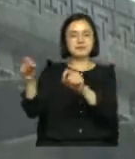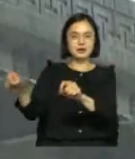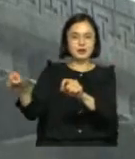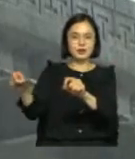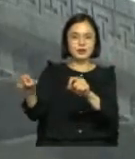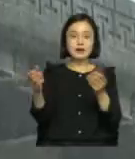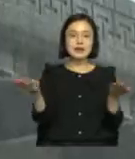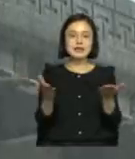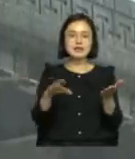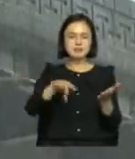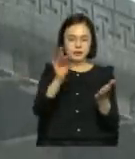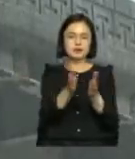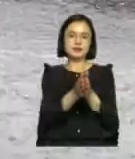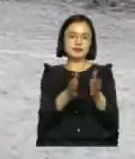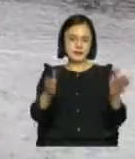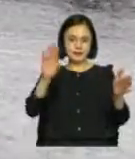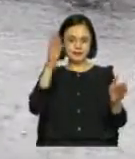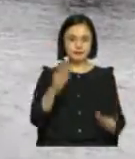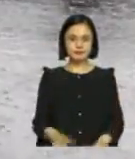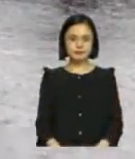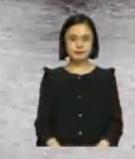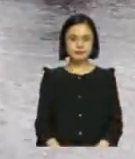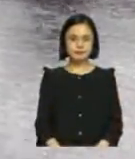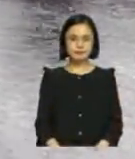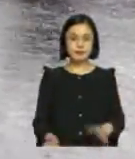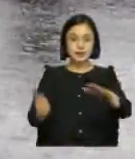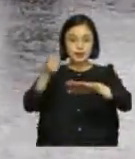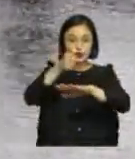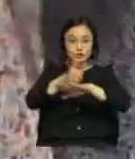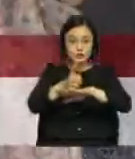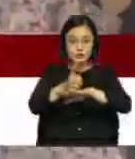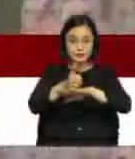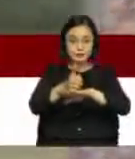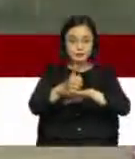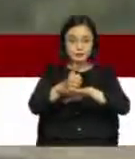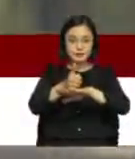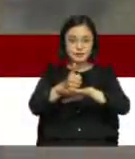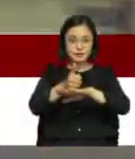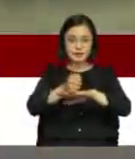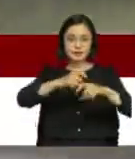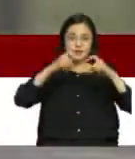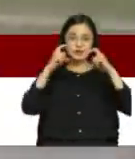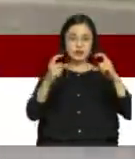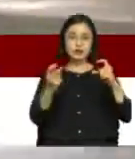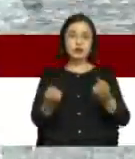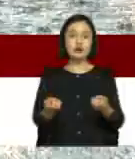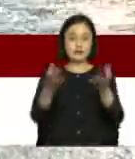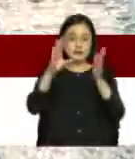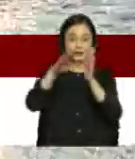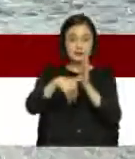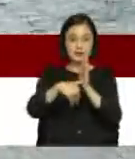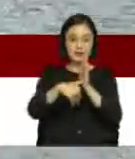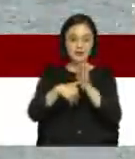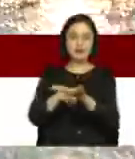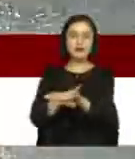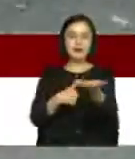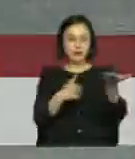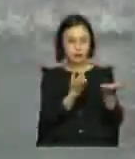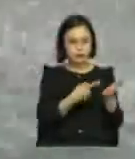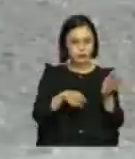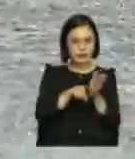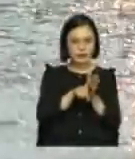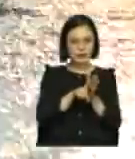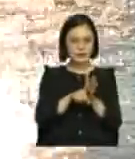태풍 뿌라삐룬의 북상으로 대체된 취임 선서식에서 박 구청장은 국민의 안전과 삶의 질 향상을 최우선으로 두겠다고